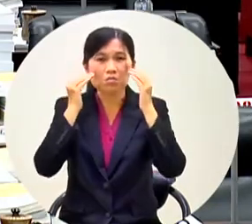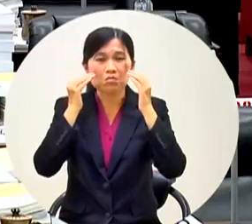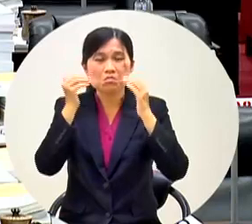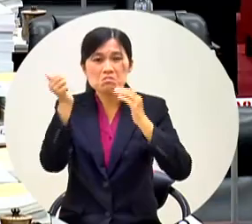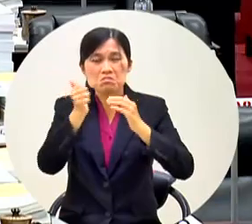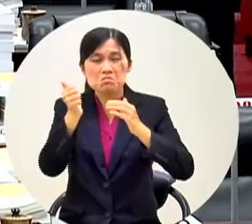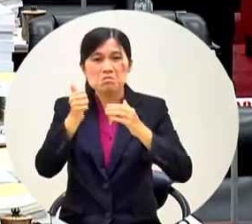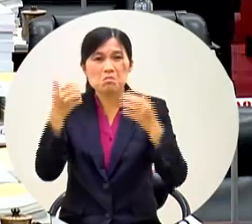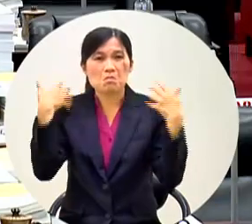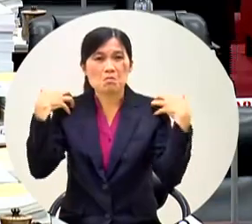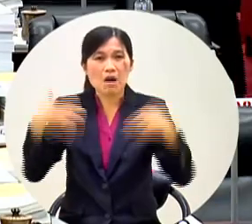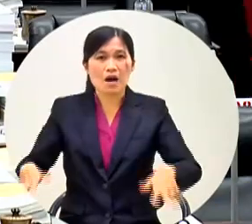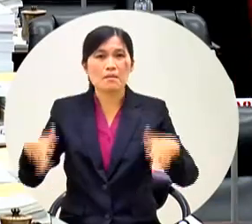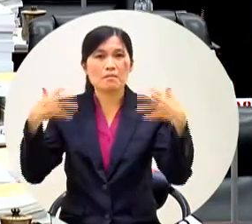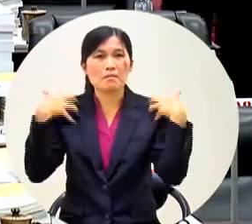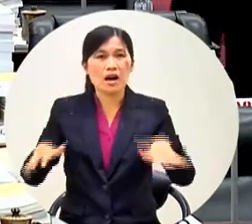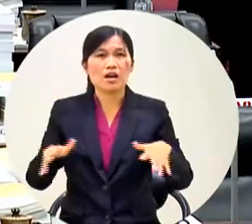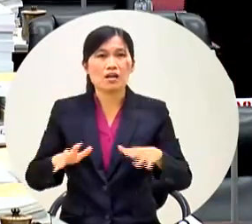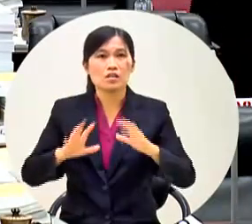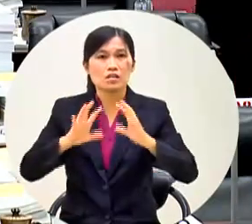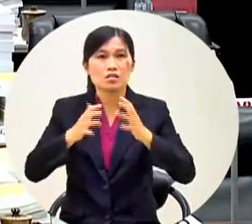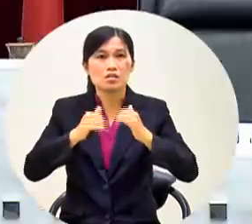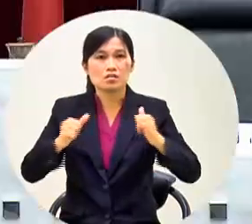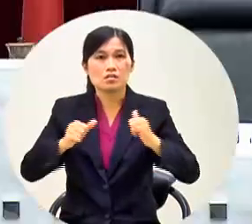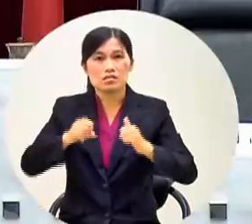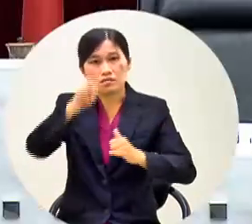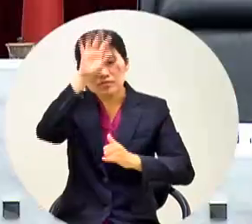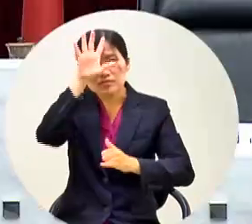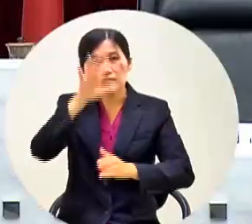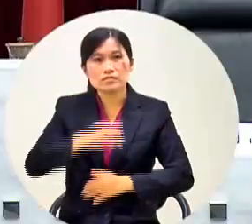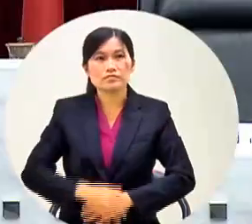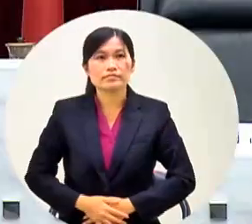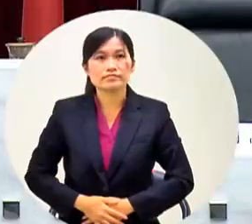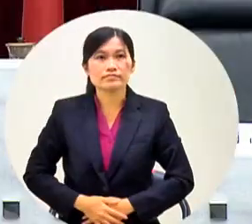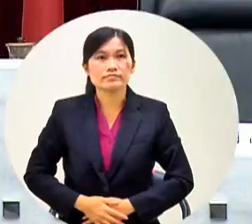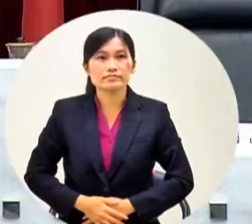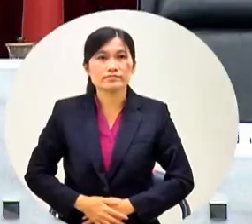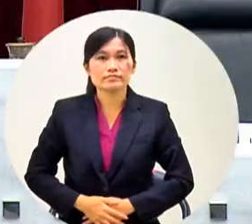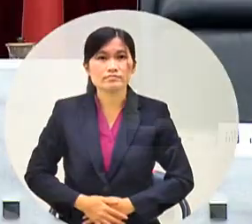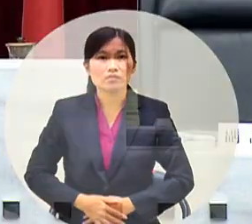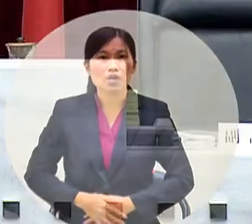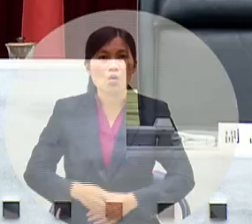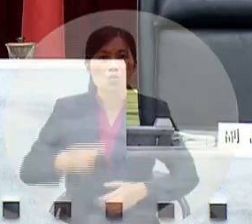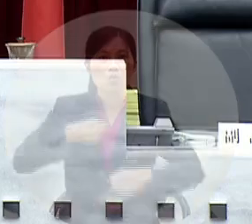本席宣布休息10分钟。